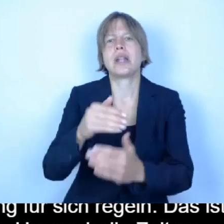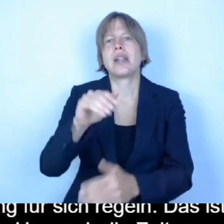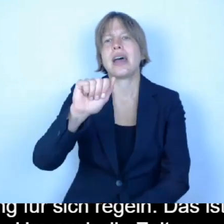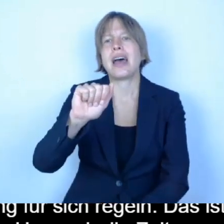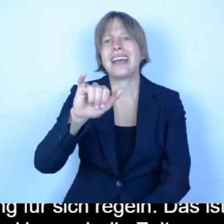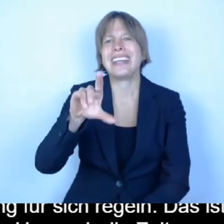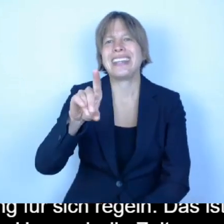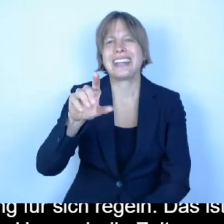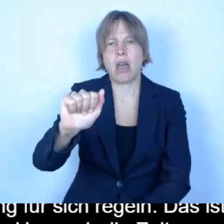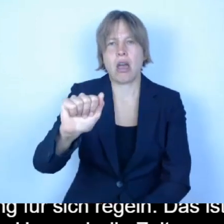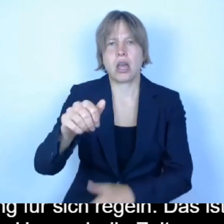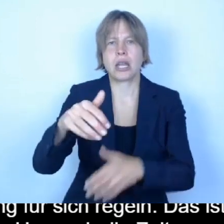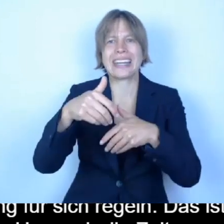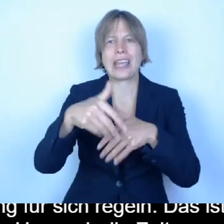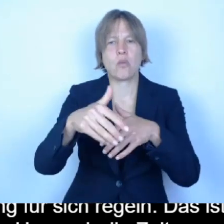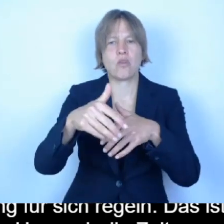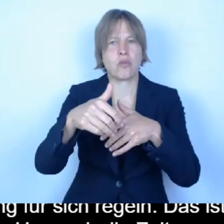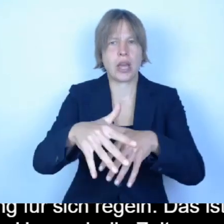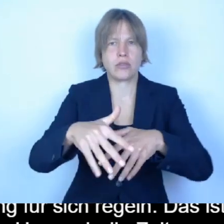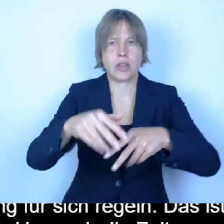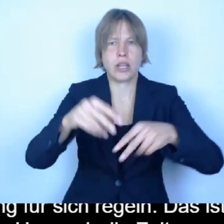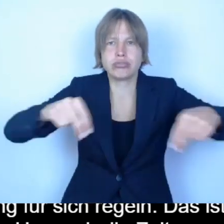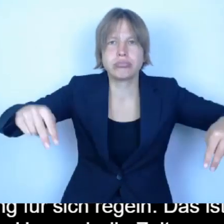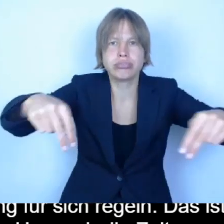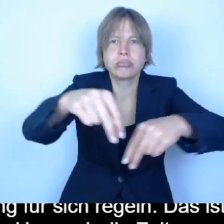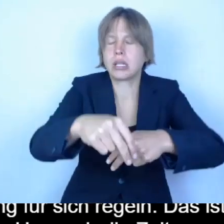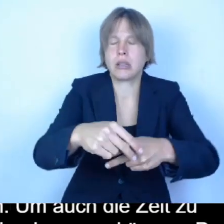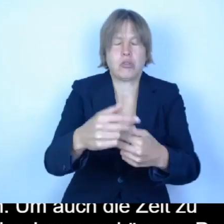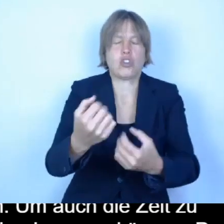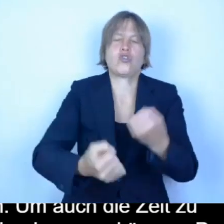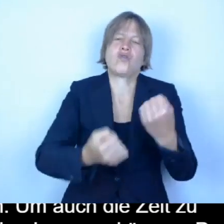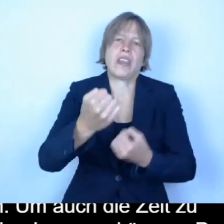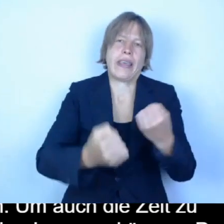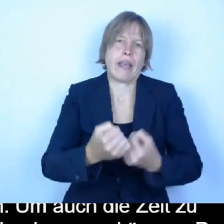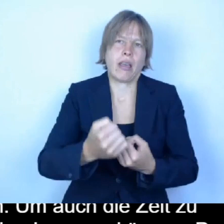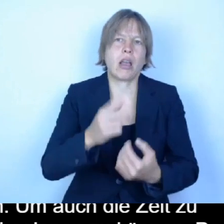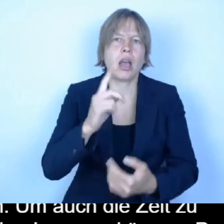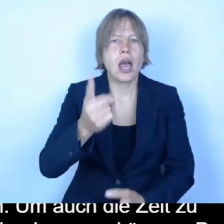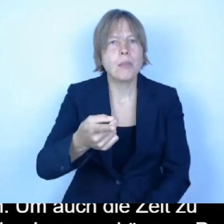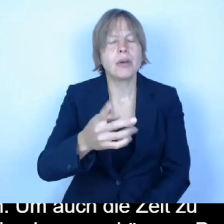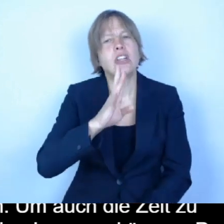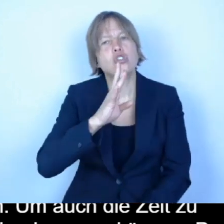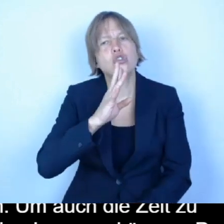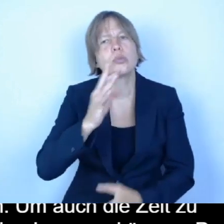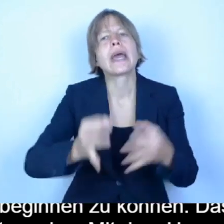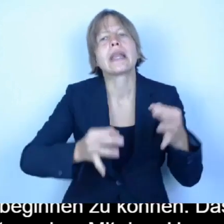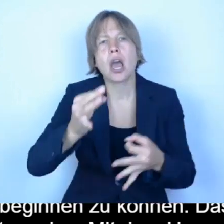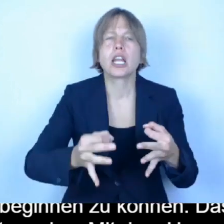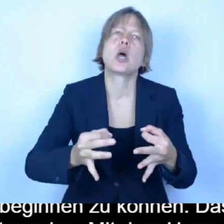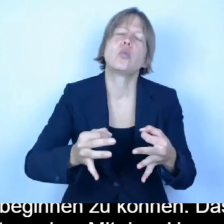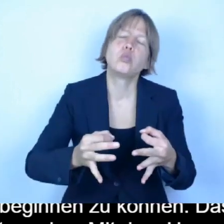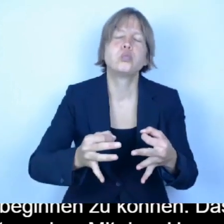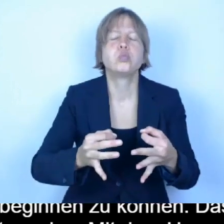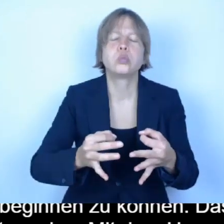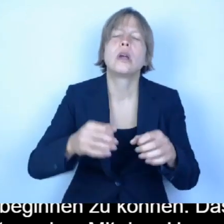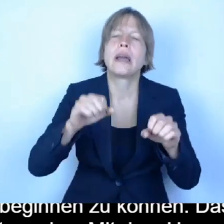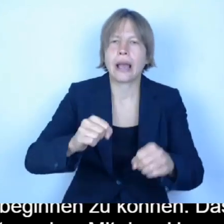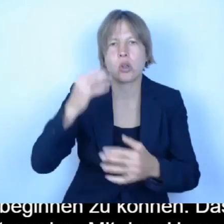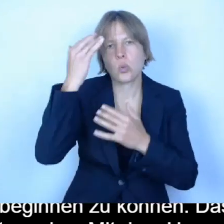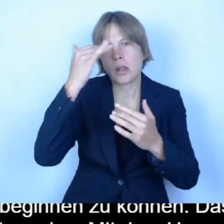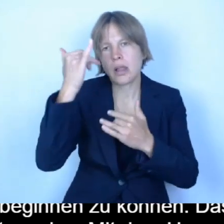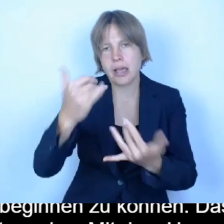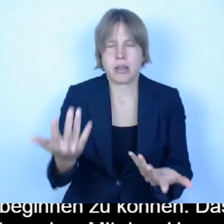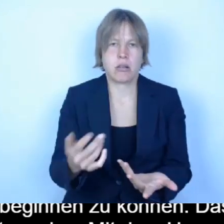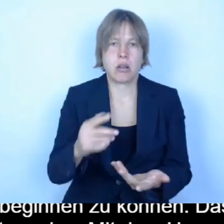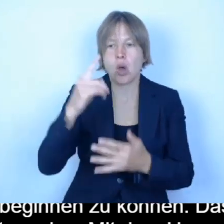Schlechttheater wird man sich Formen überlegen müssen, die arbeitsrechtlich für die Künstlerinnen und Künstler vertretbar sind. Und zum anderen natürlich